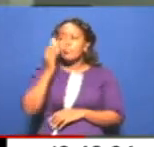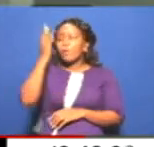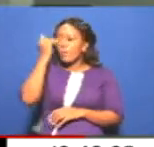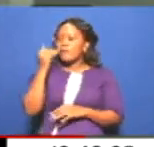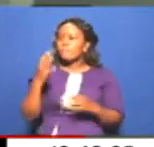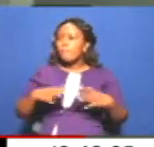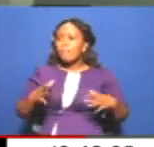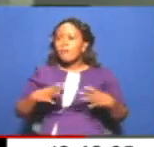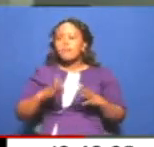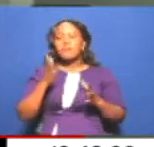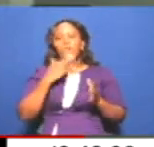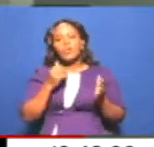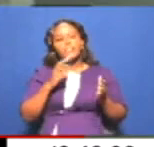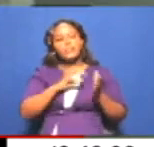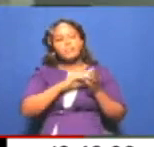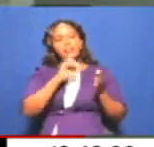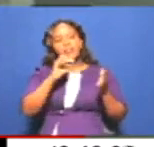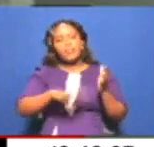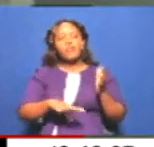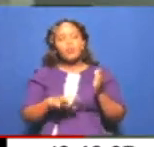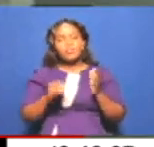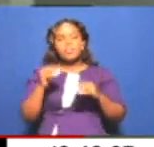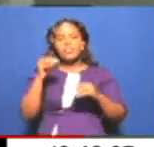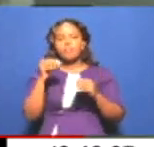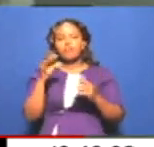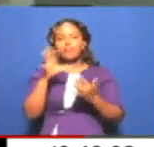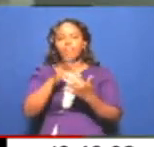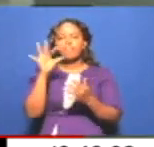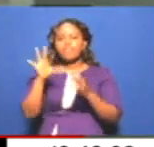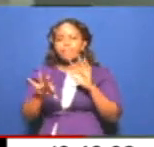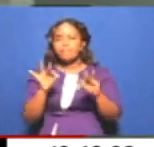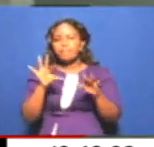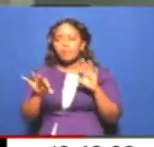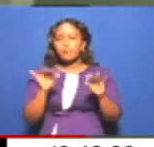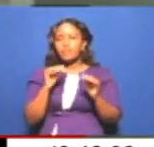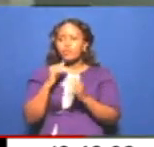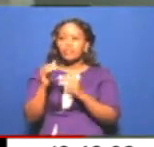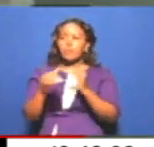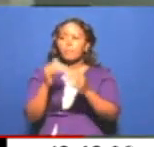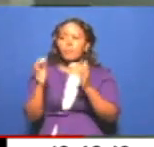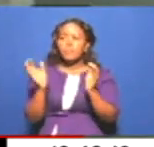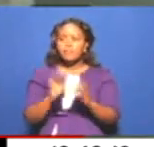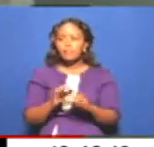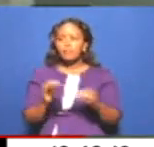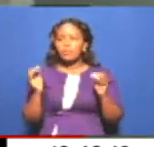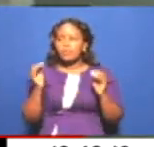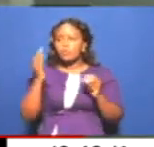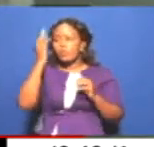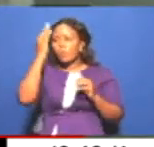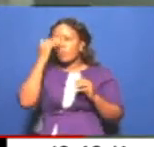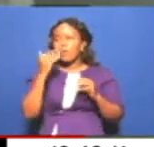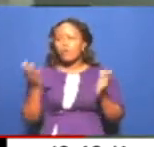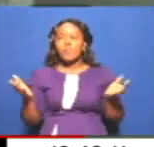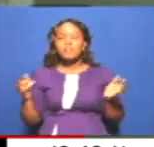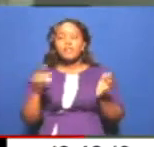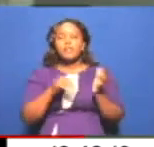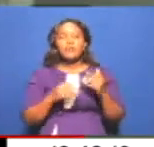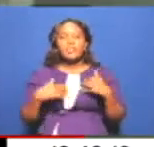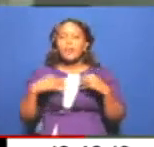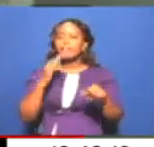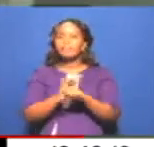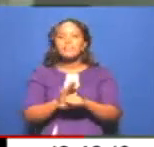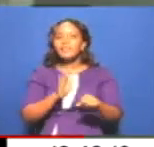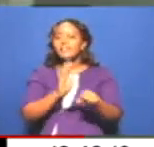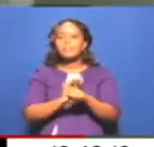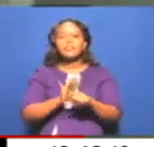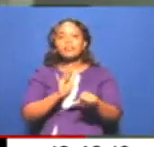watupwe nje katika uchaguzi ama hii nomination process. So that we'll have so many candidates at